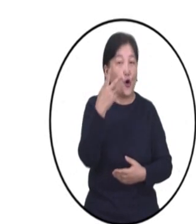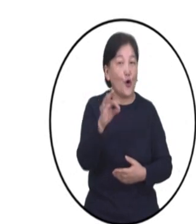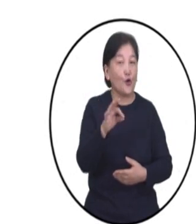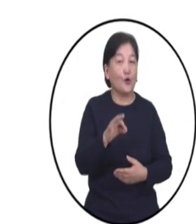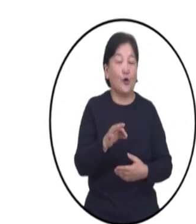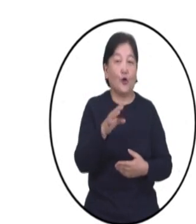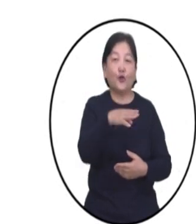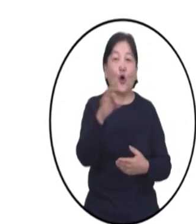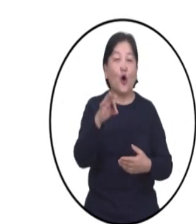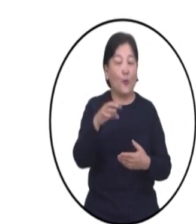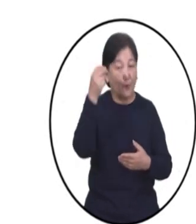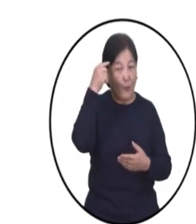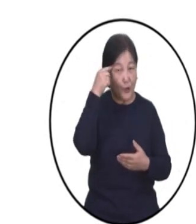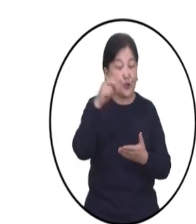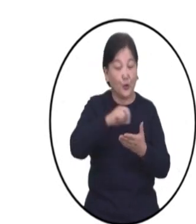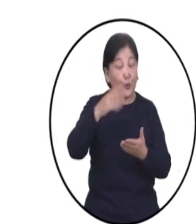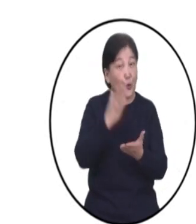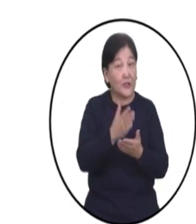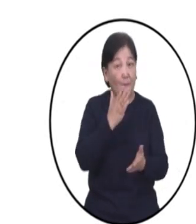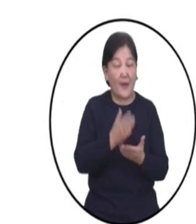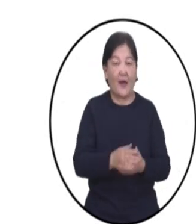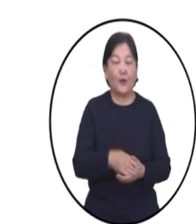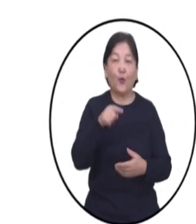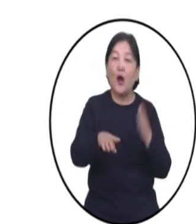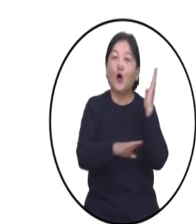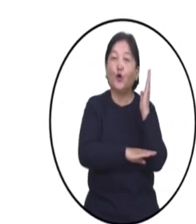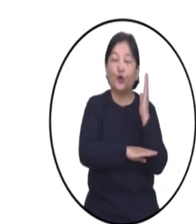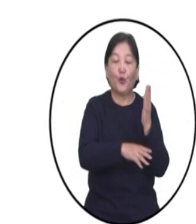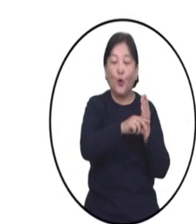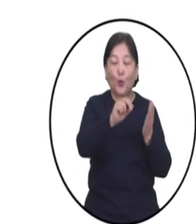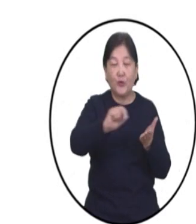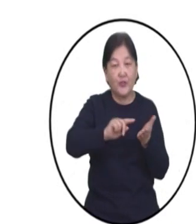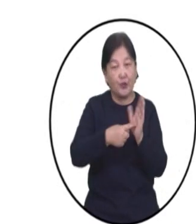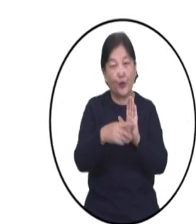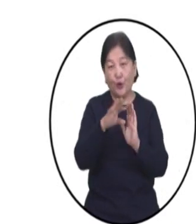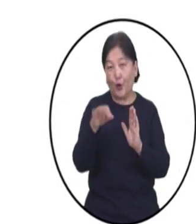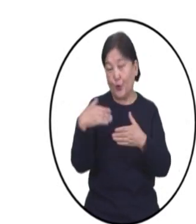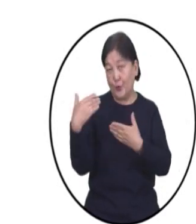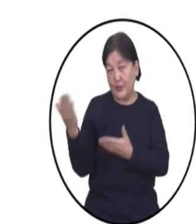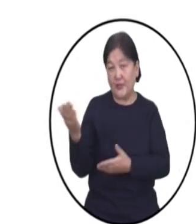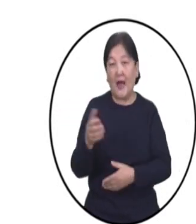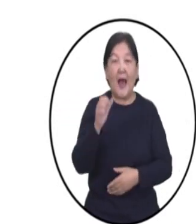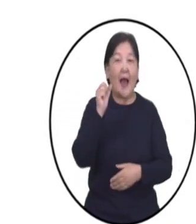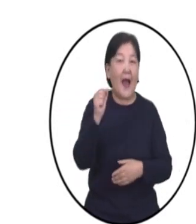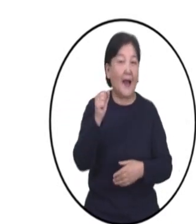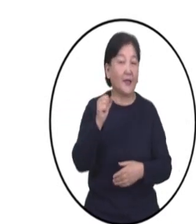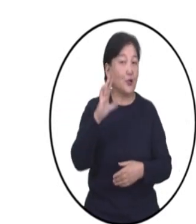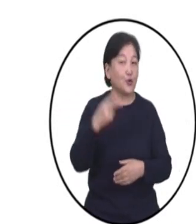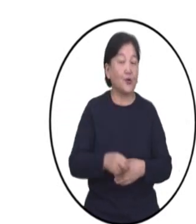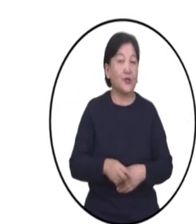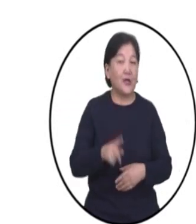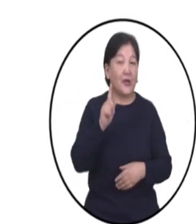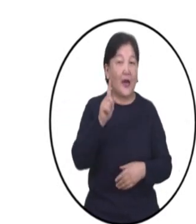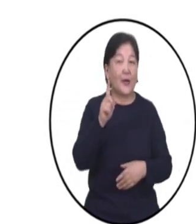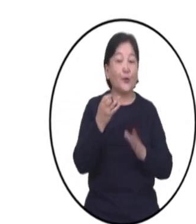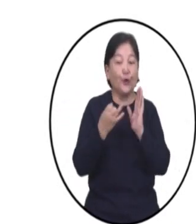байна. За, тэгээ энд бодсон тухайн өдөр бодсон бодлогын тоог илэрхийлж байгаа. Өөрөөр хэлэх юм бол А сурагч бол эхний өдөр бол